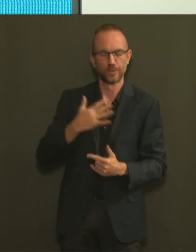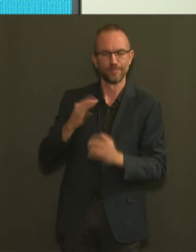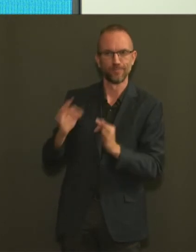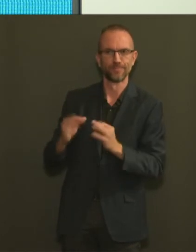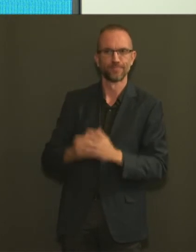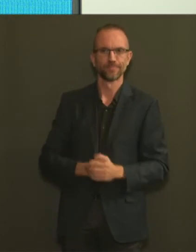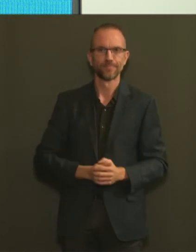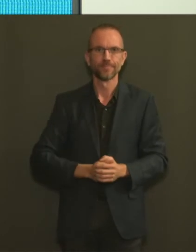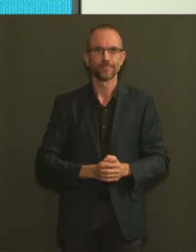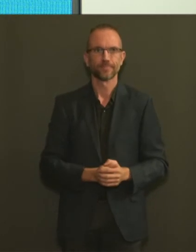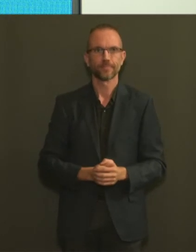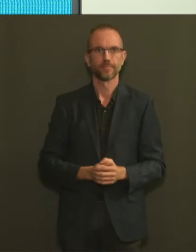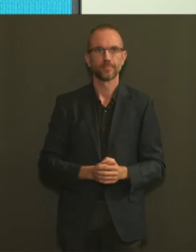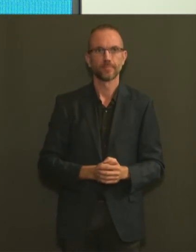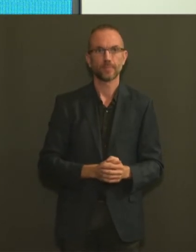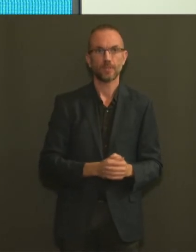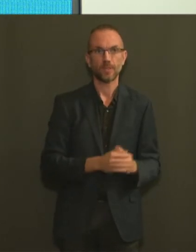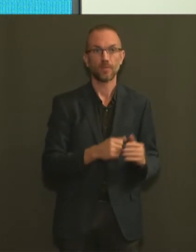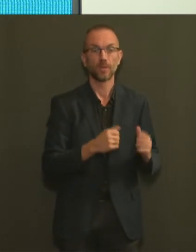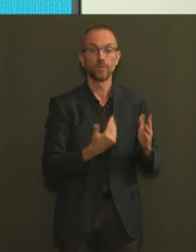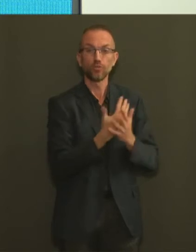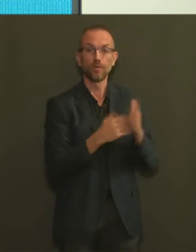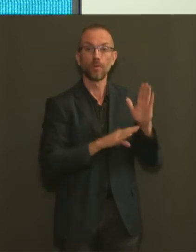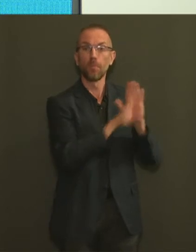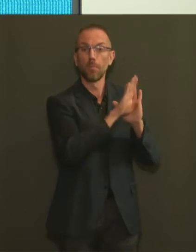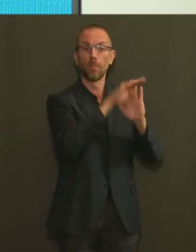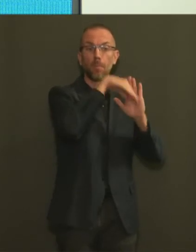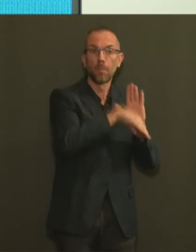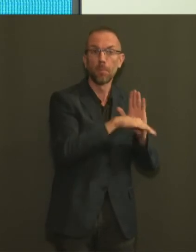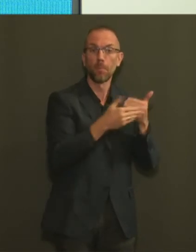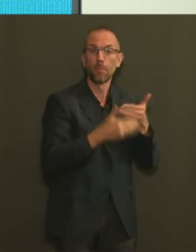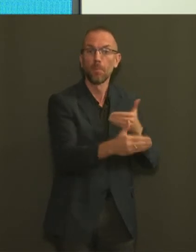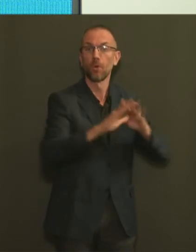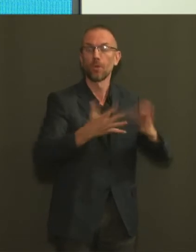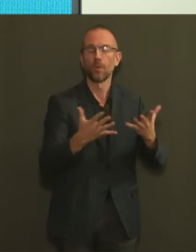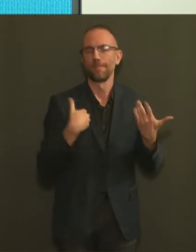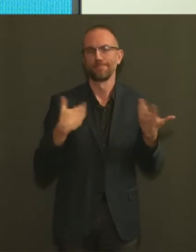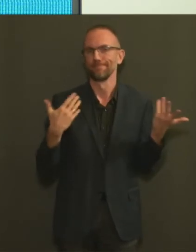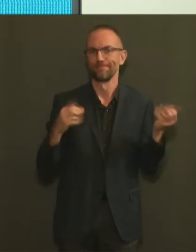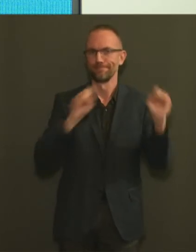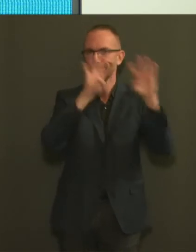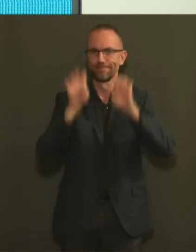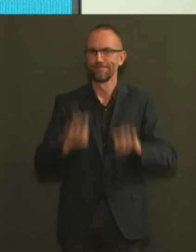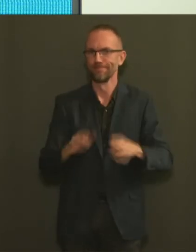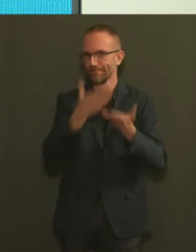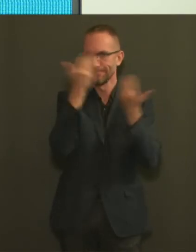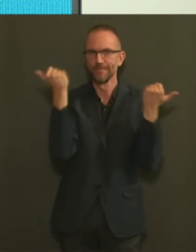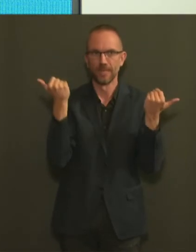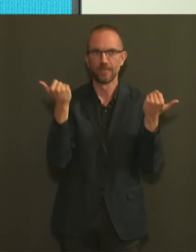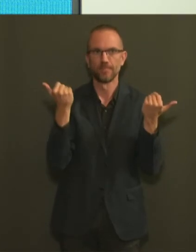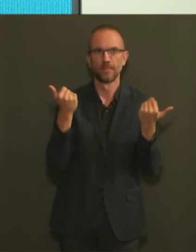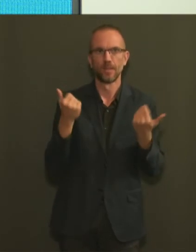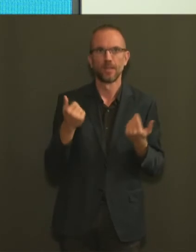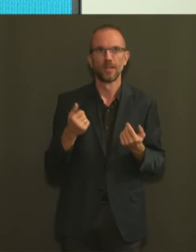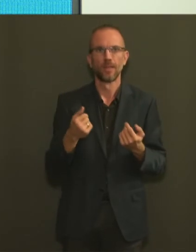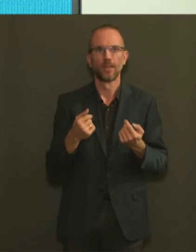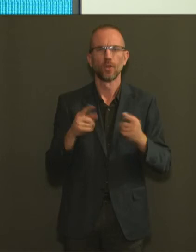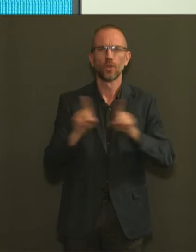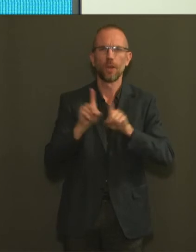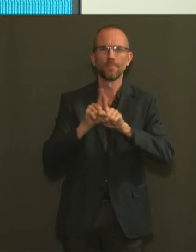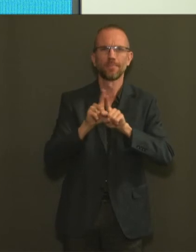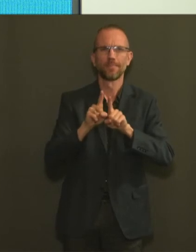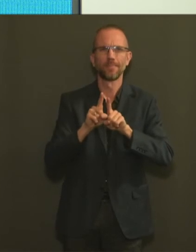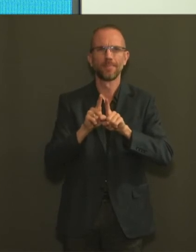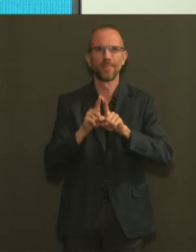encore incertaine nous trouvons devant une situation que je comparerais un frigo un frigo de 15 jours